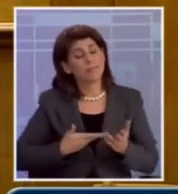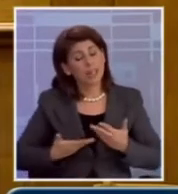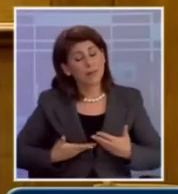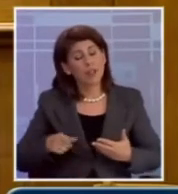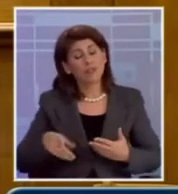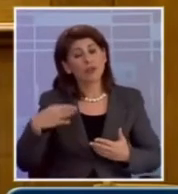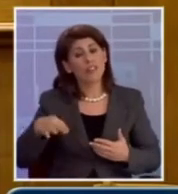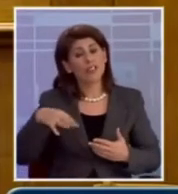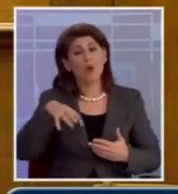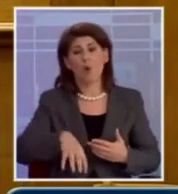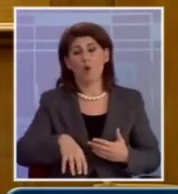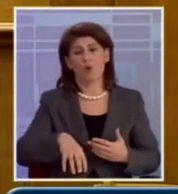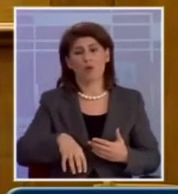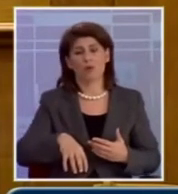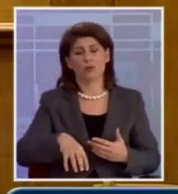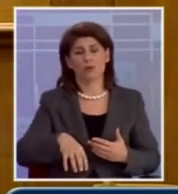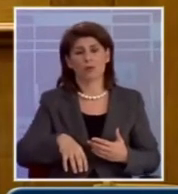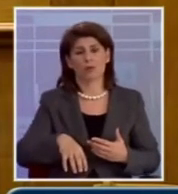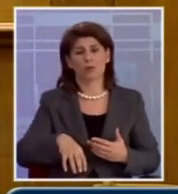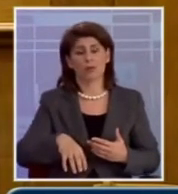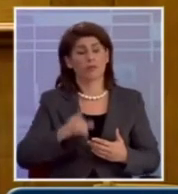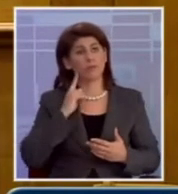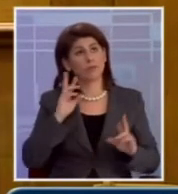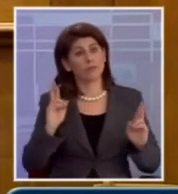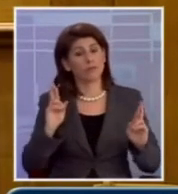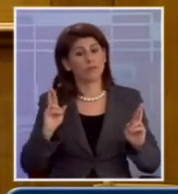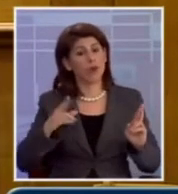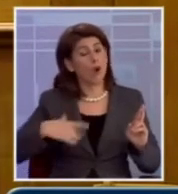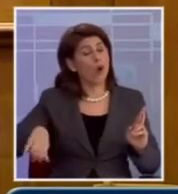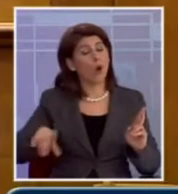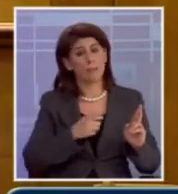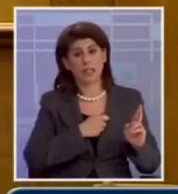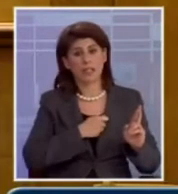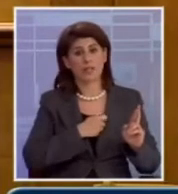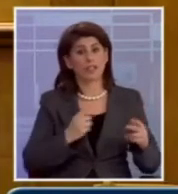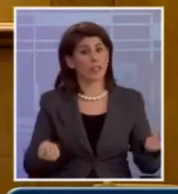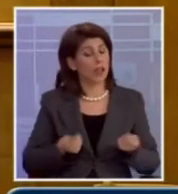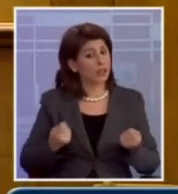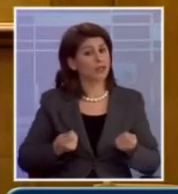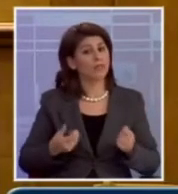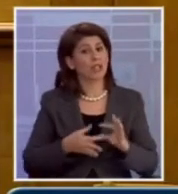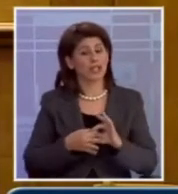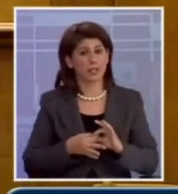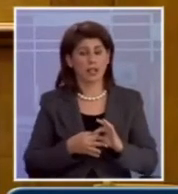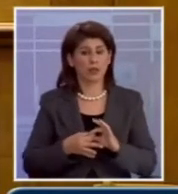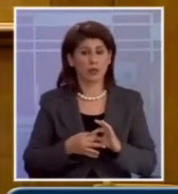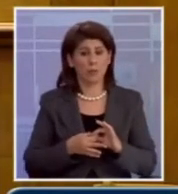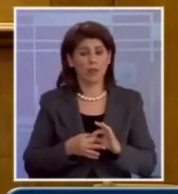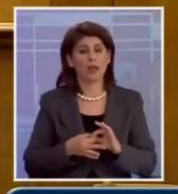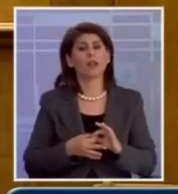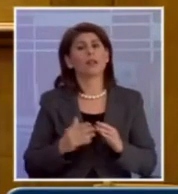τον ευαίσθητο χώρο που προσδοκούμε όλοι, πιστεύω, να εργαστούμε και να συνεργαστούμε προκειμένου